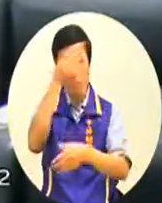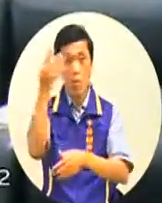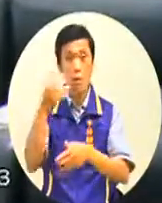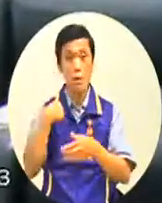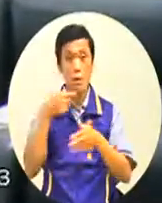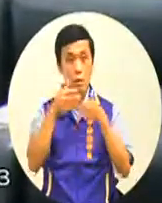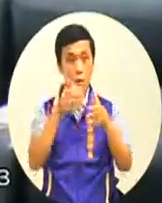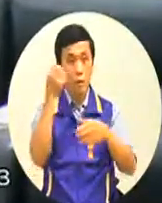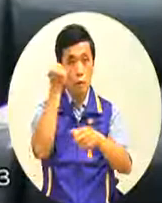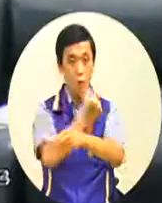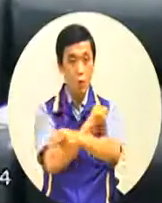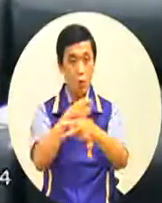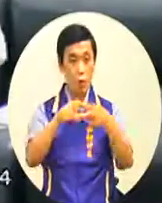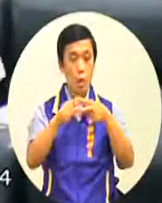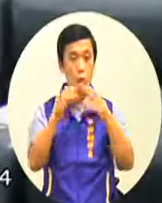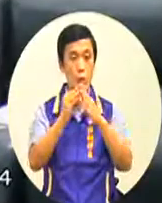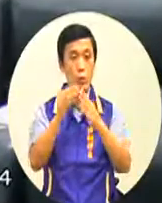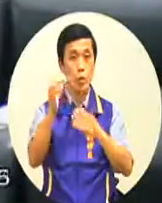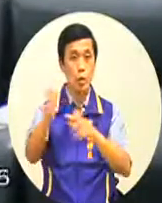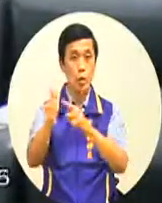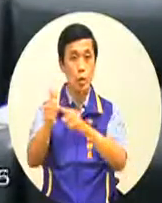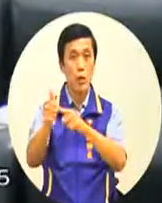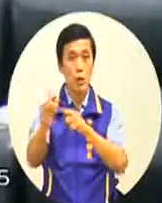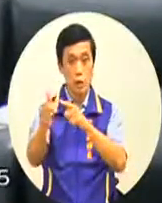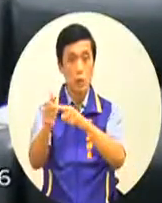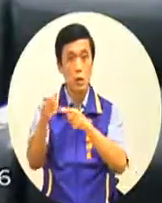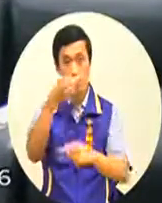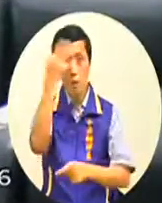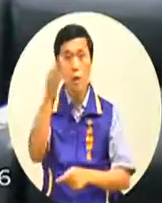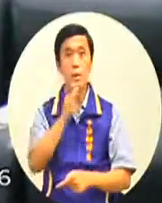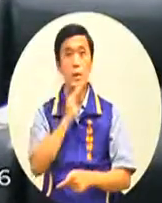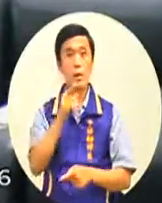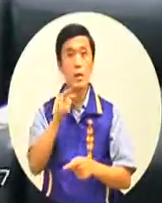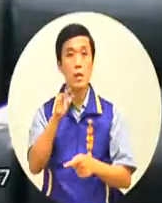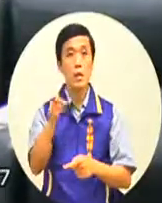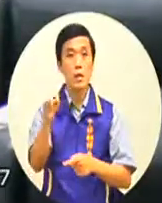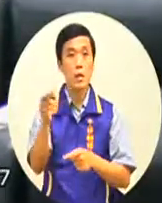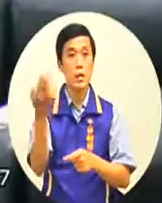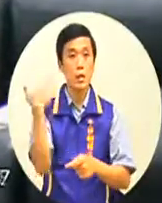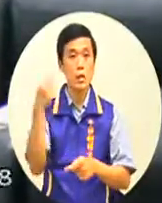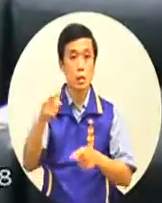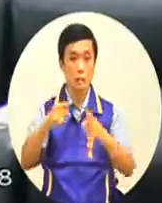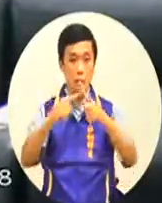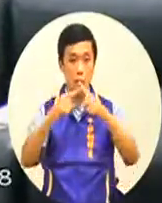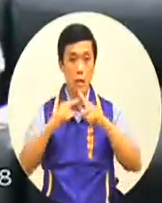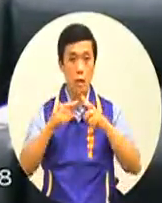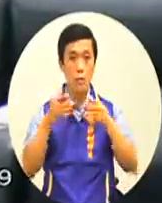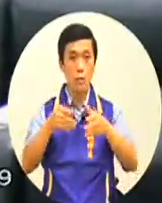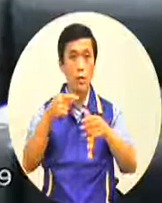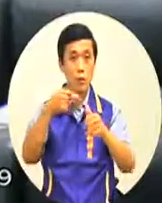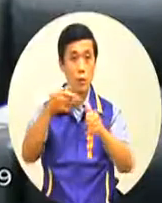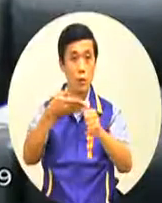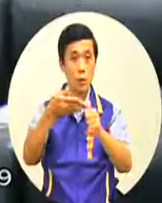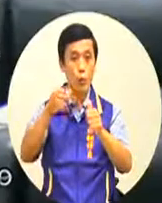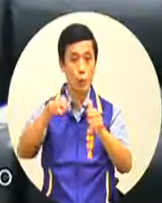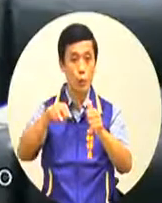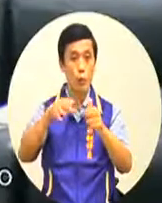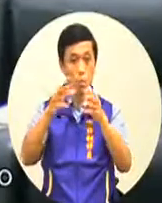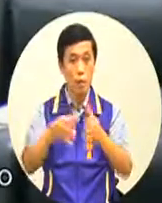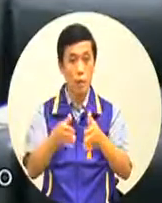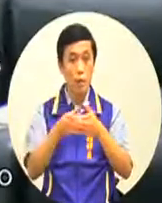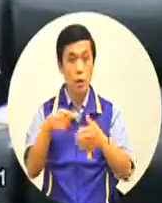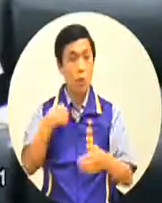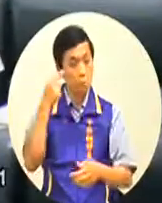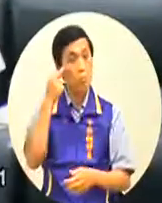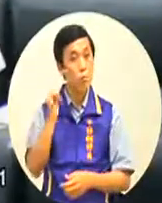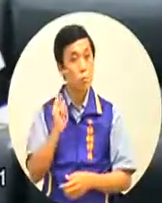长，你也很年轻哈、哦，我们的青年世代未来就业的机会，你那天来说教育训练，我觉得非常好，而且不但要